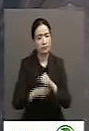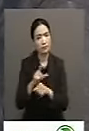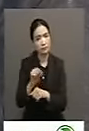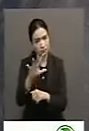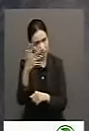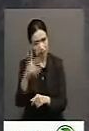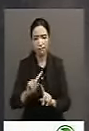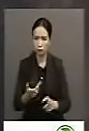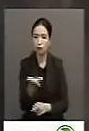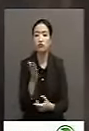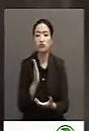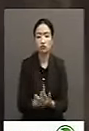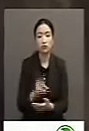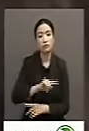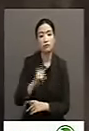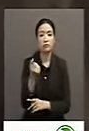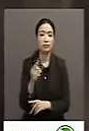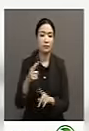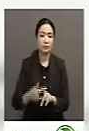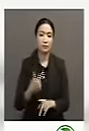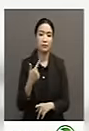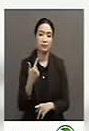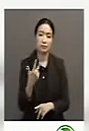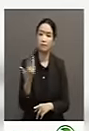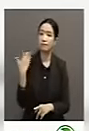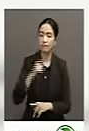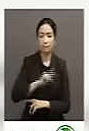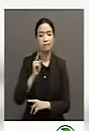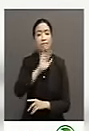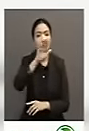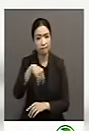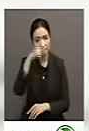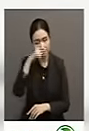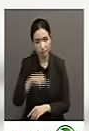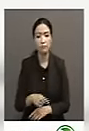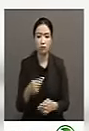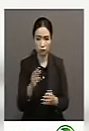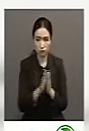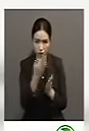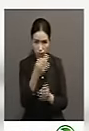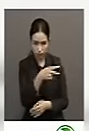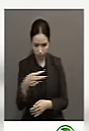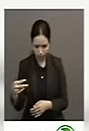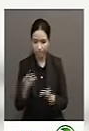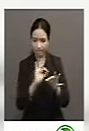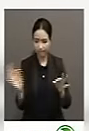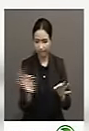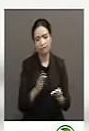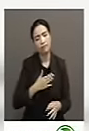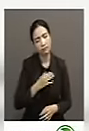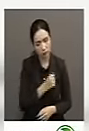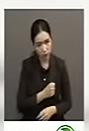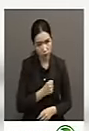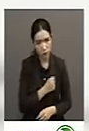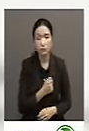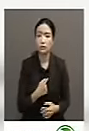ที่เขียนไว้เมื่อ13มีนาคมซึ่งก็เป็นวันช้างไทยคือใน Facebook นะคะข้อความเริ่มด้วยประโยคที่ว่าด้วยความเสีย